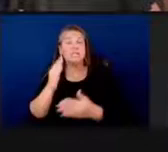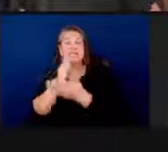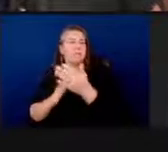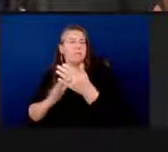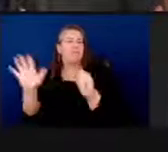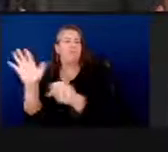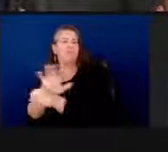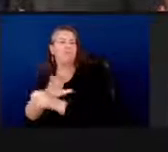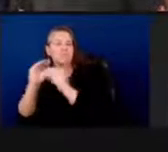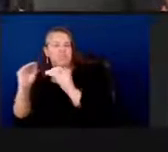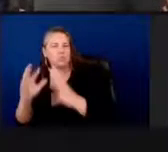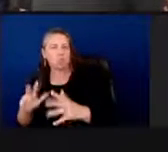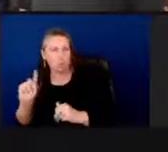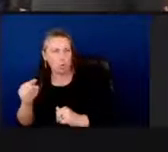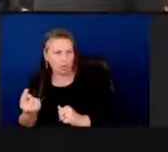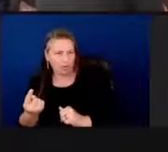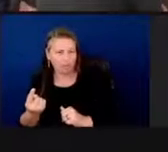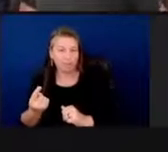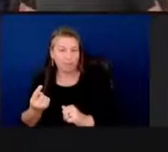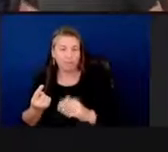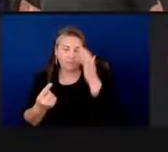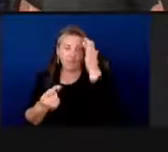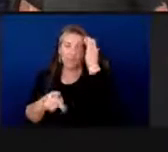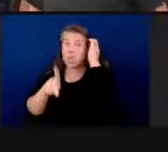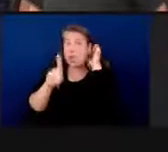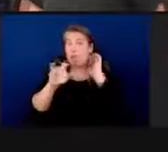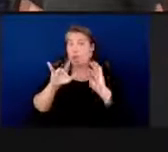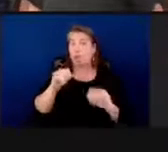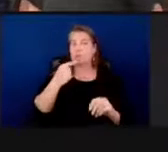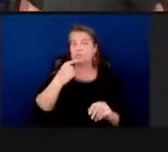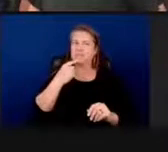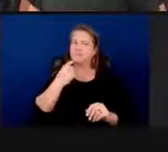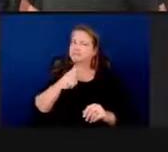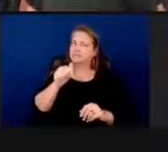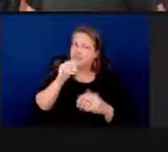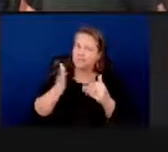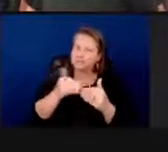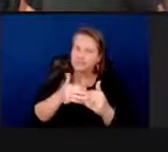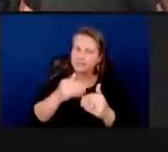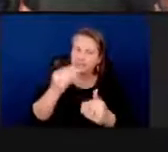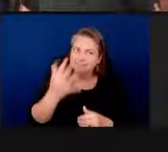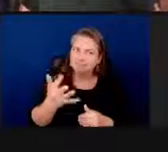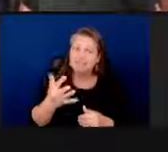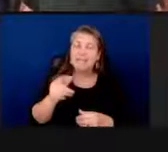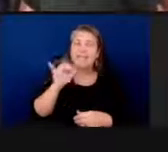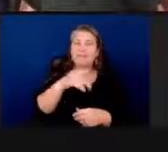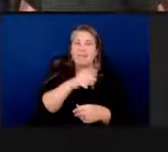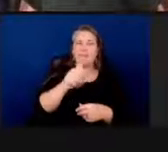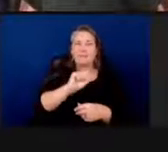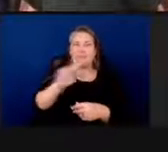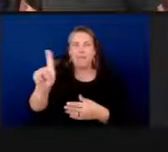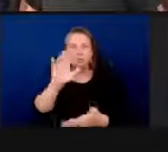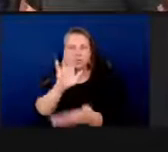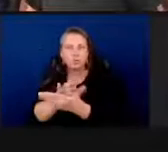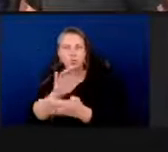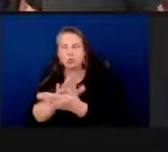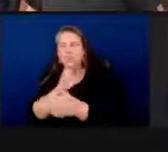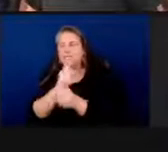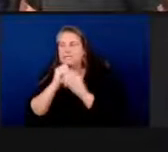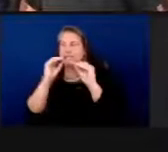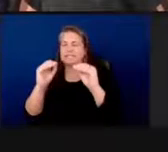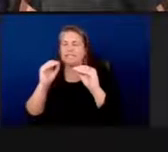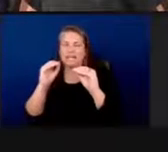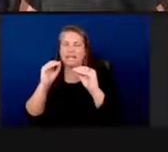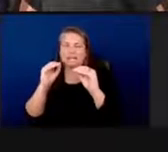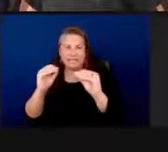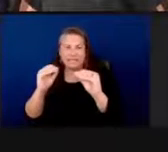هناك بعض الأساتذة الذين يقومون بالتعليم. نعم، أنا أريد أن أقول بأن العملية ليست سهلة، فعدد كبير منهم